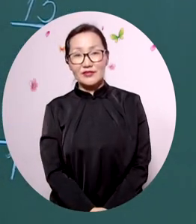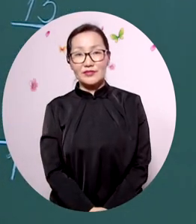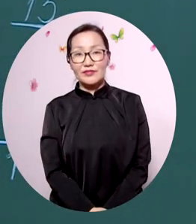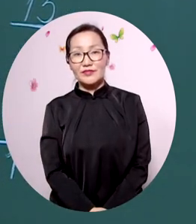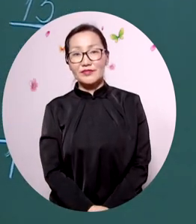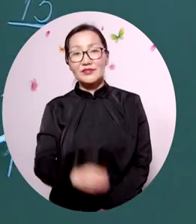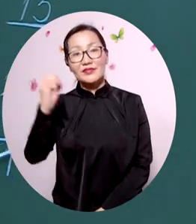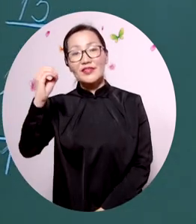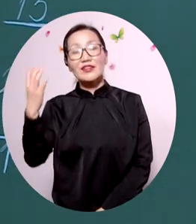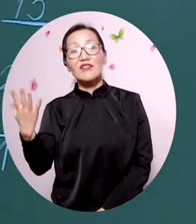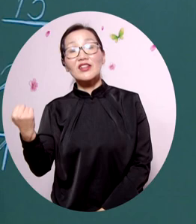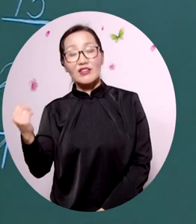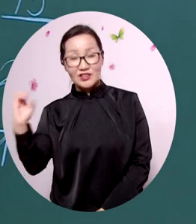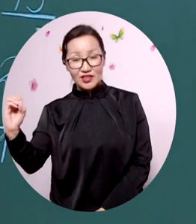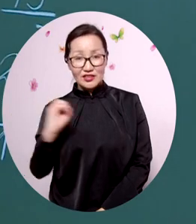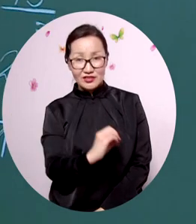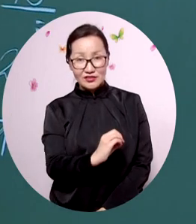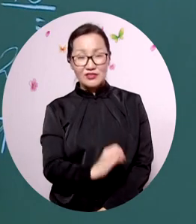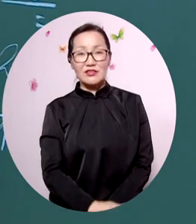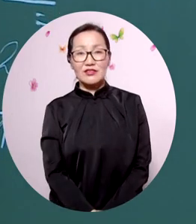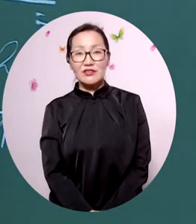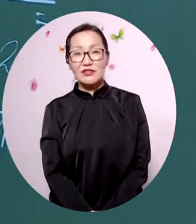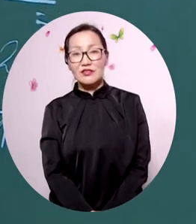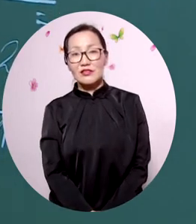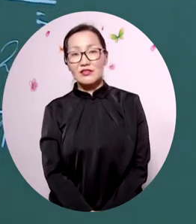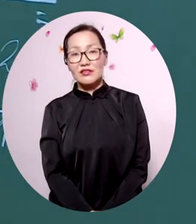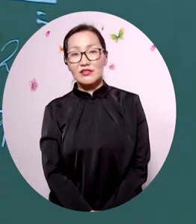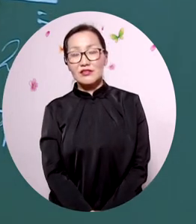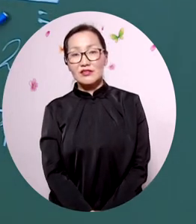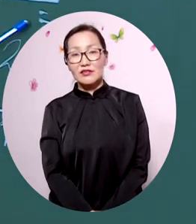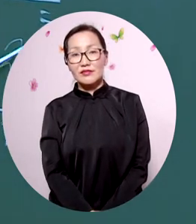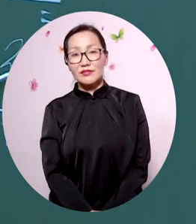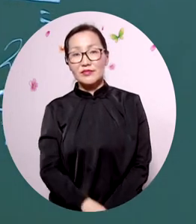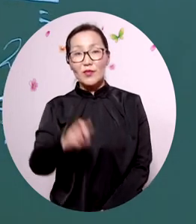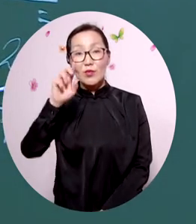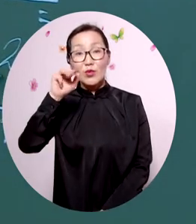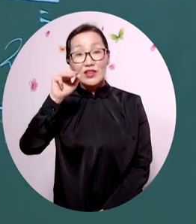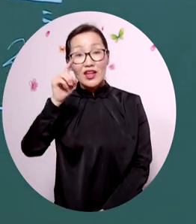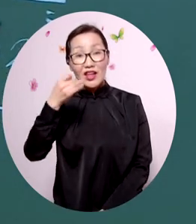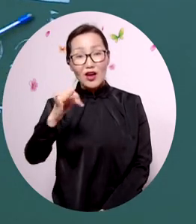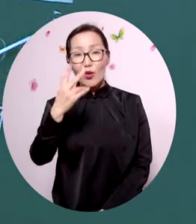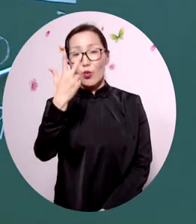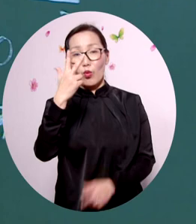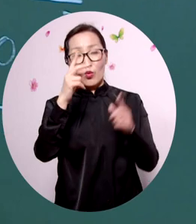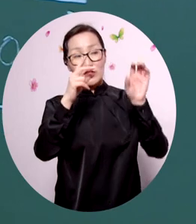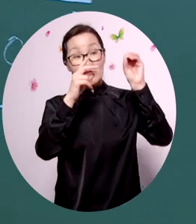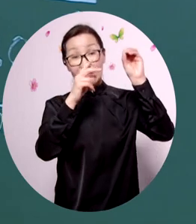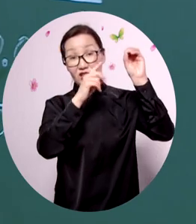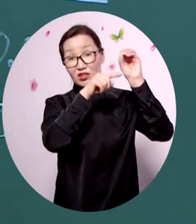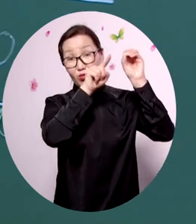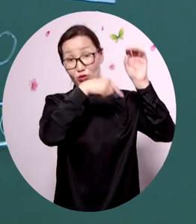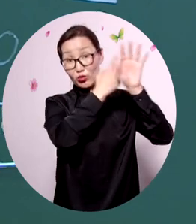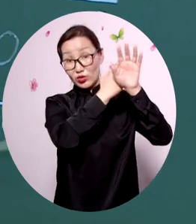1. Тэг нь 5-ийн тэг. За одоо бутархан хэсэгт 3 орон байгаа